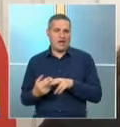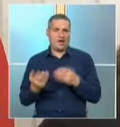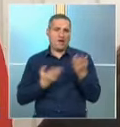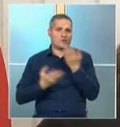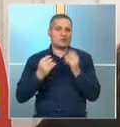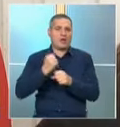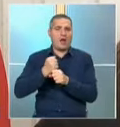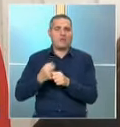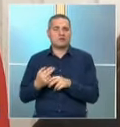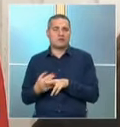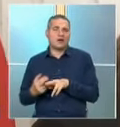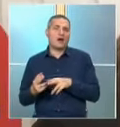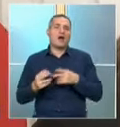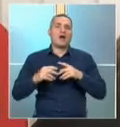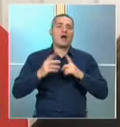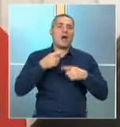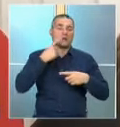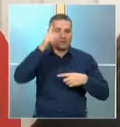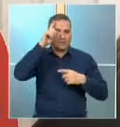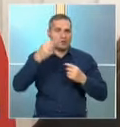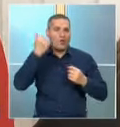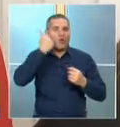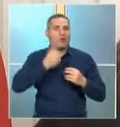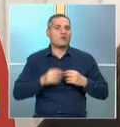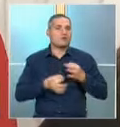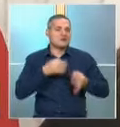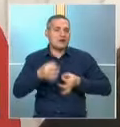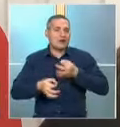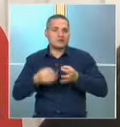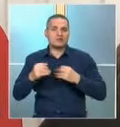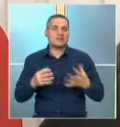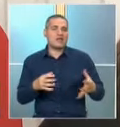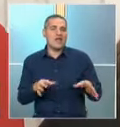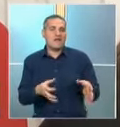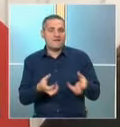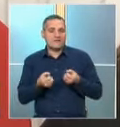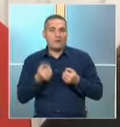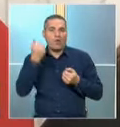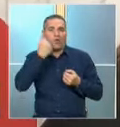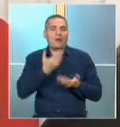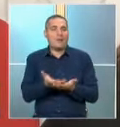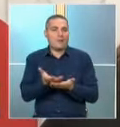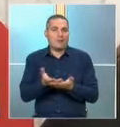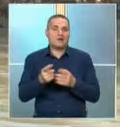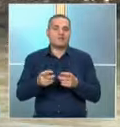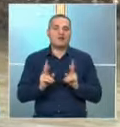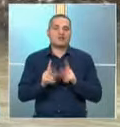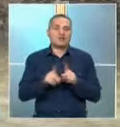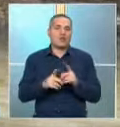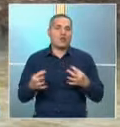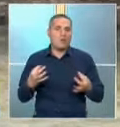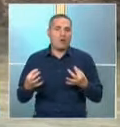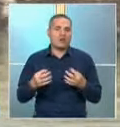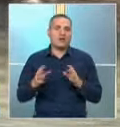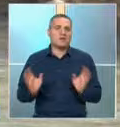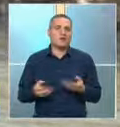от работа и постепенно, както казаха и момичетата, доброто е заразно, ще се вземе добрия пример и това трябва да влезе на мода, да се рециклира,